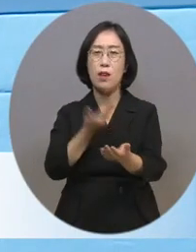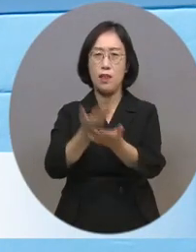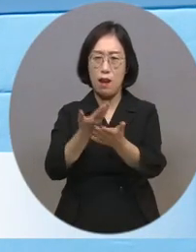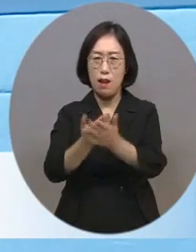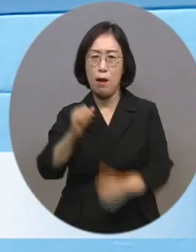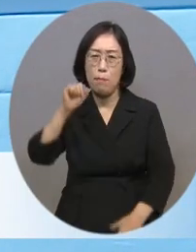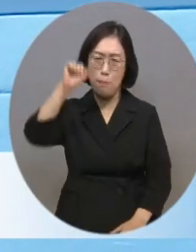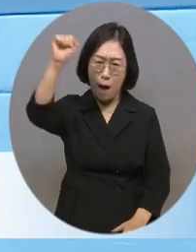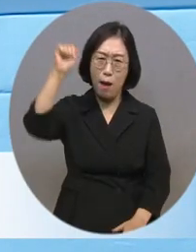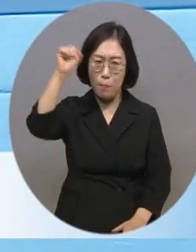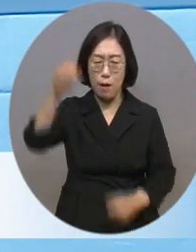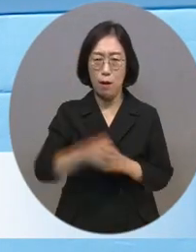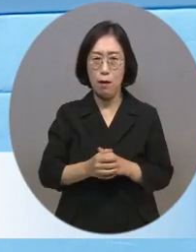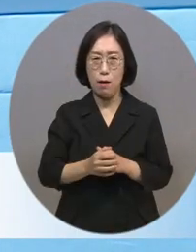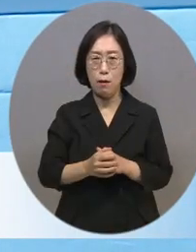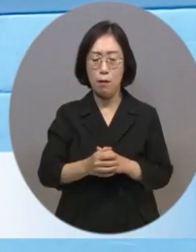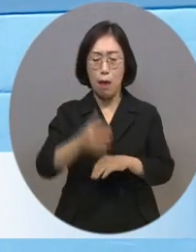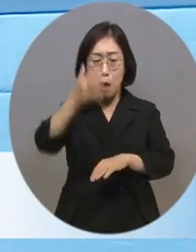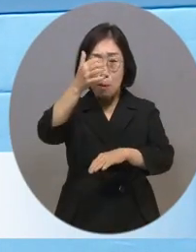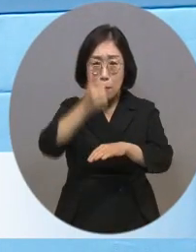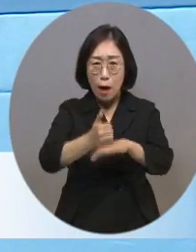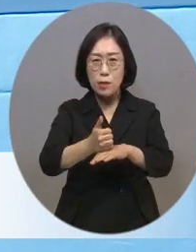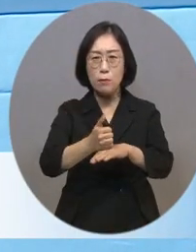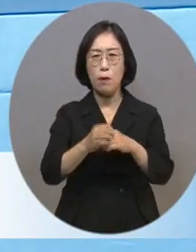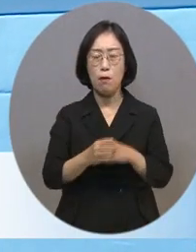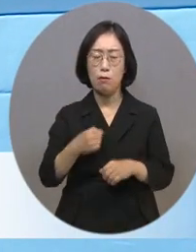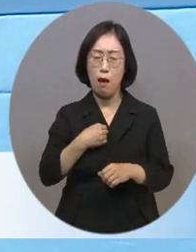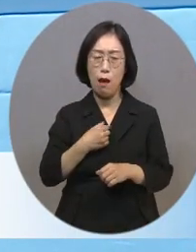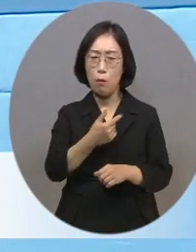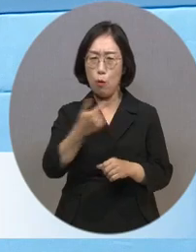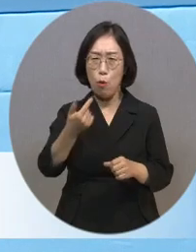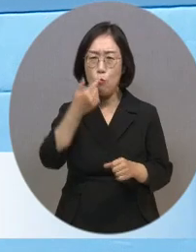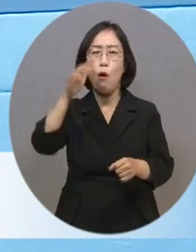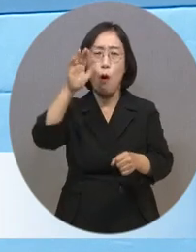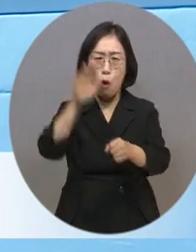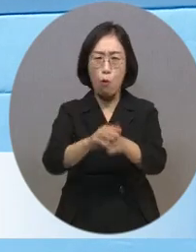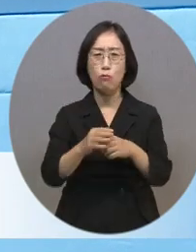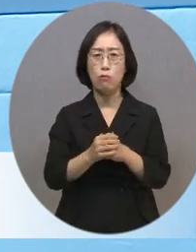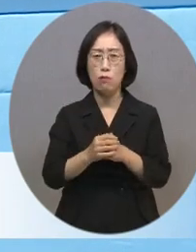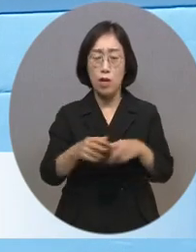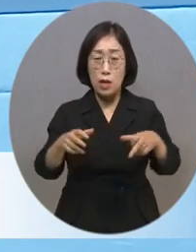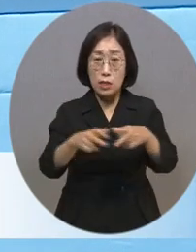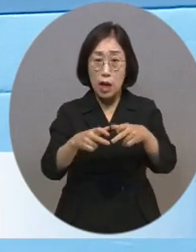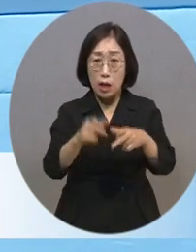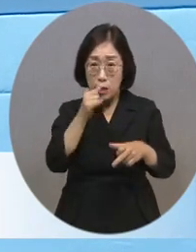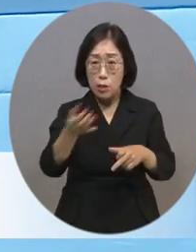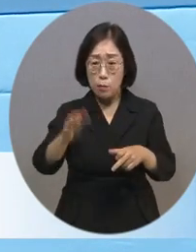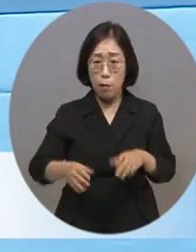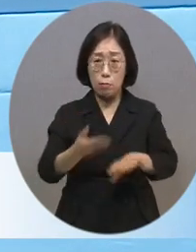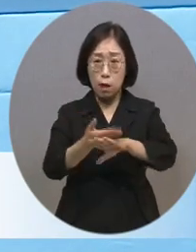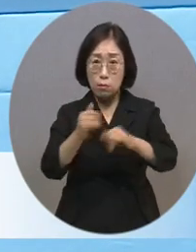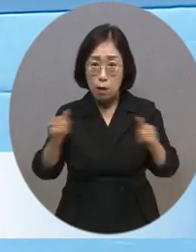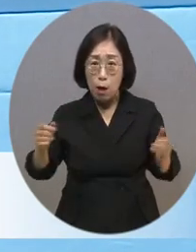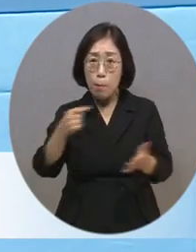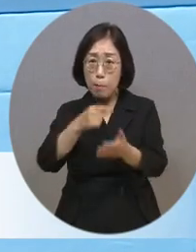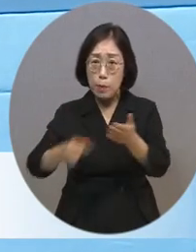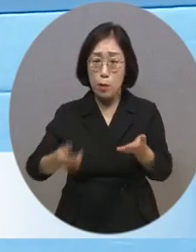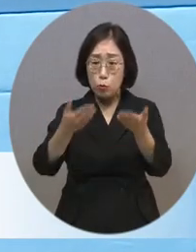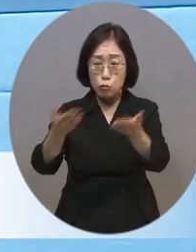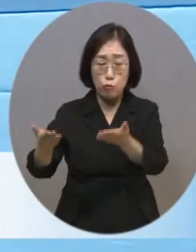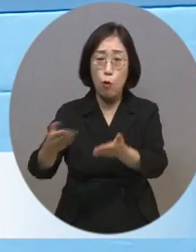고인은 유서에서 너무 억울하다. 장애를 가졌어도 남에게 피해를 안 주려고